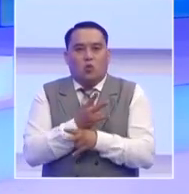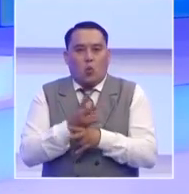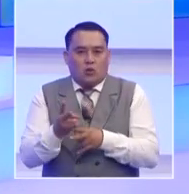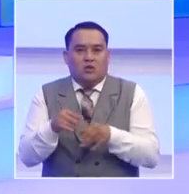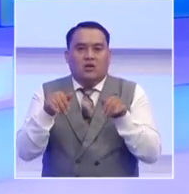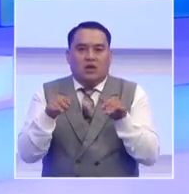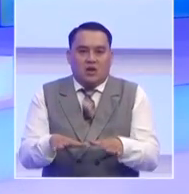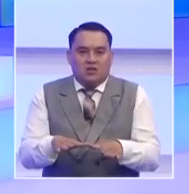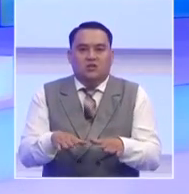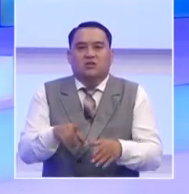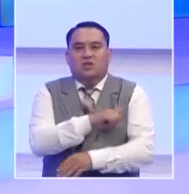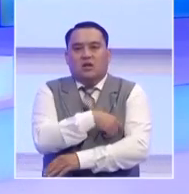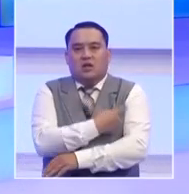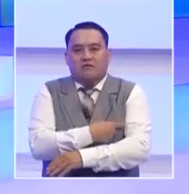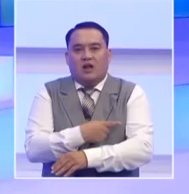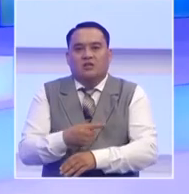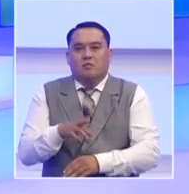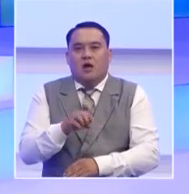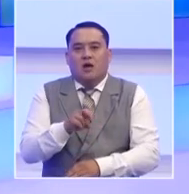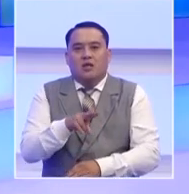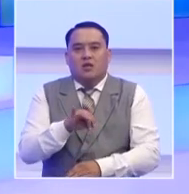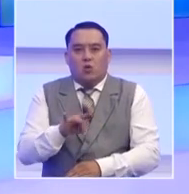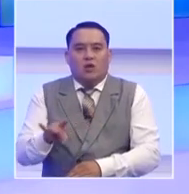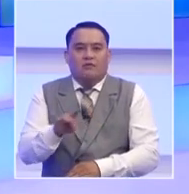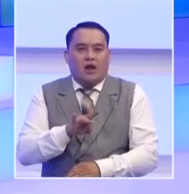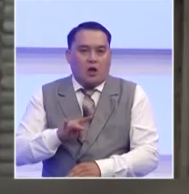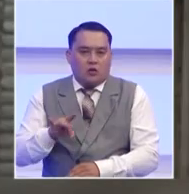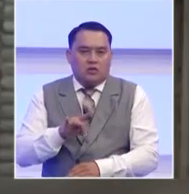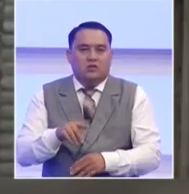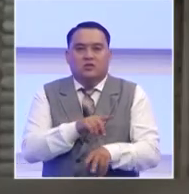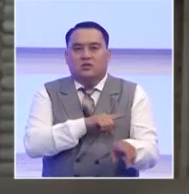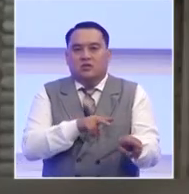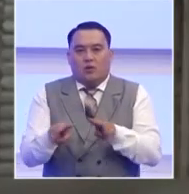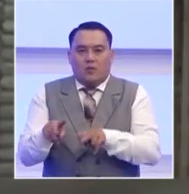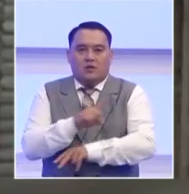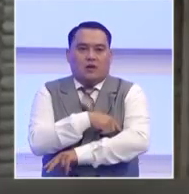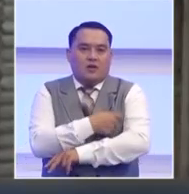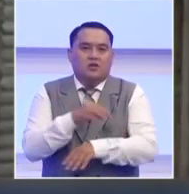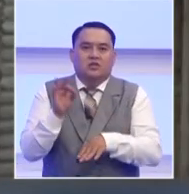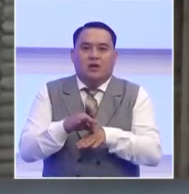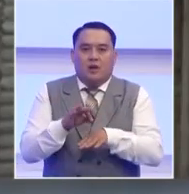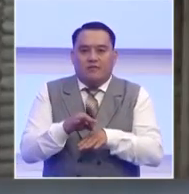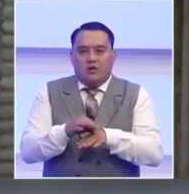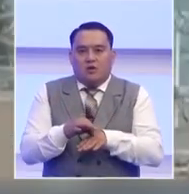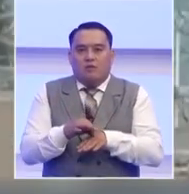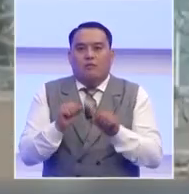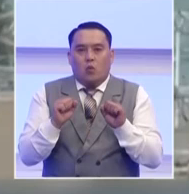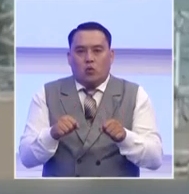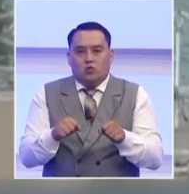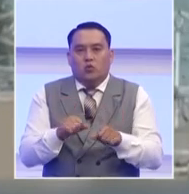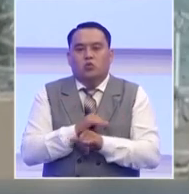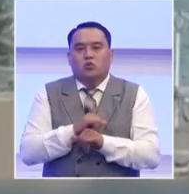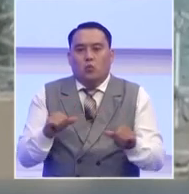Такое решение принято постановлением санитарного врача Баянаульского района. По данным санэпидемиологов, уровень заболеваемости там